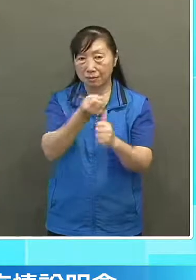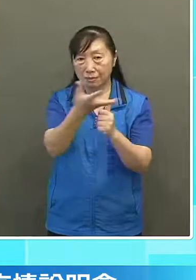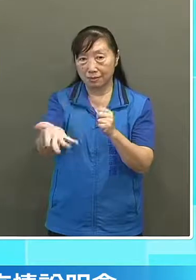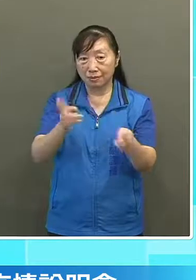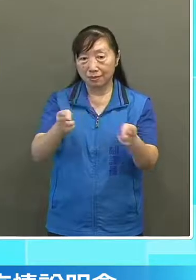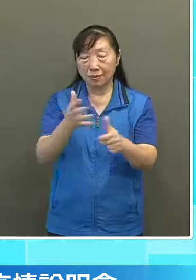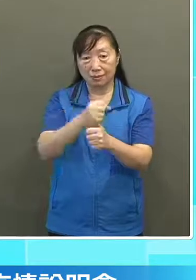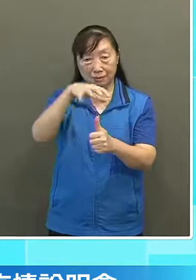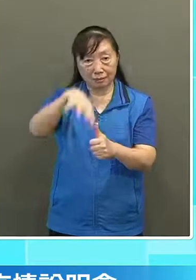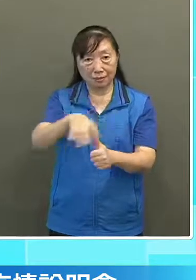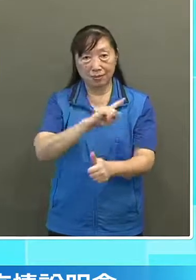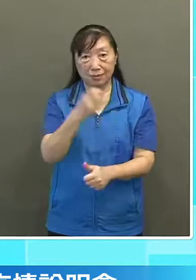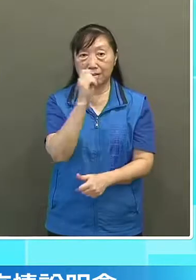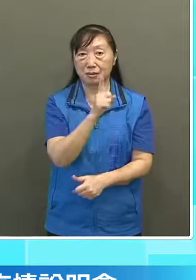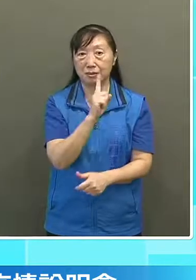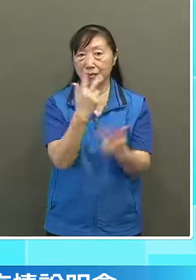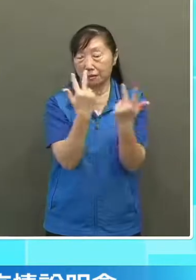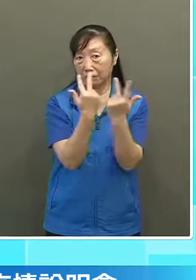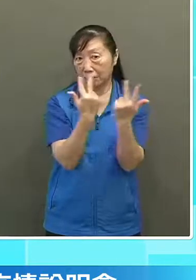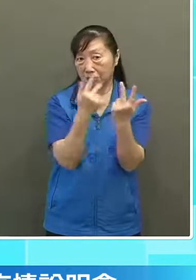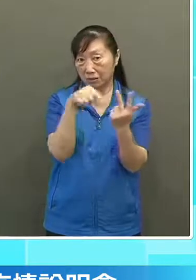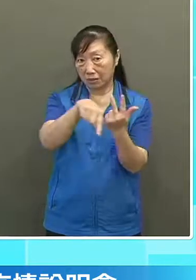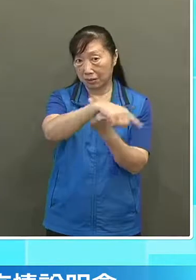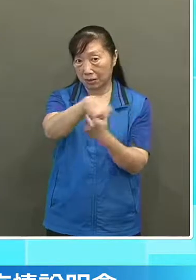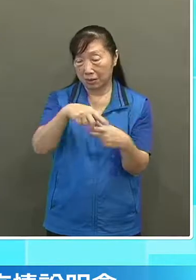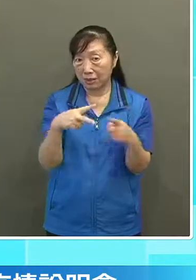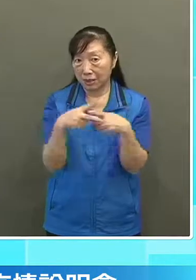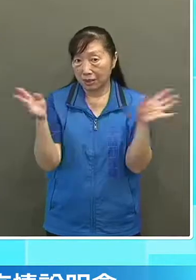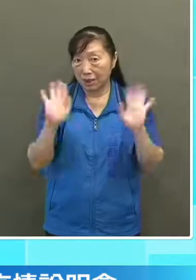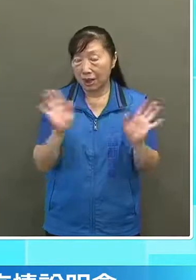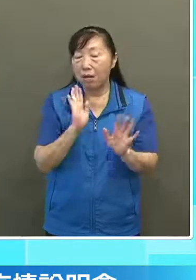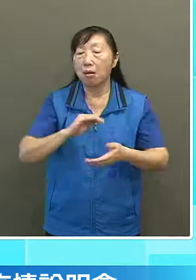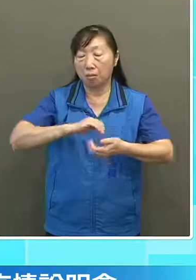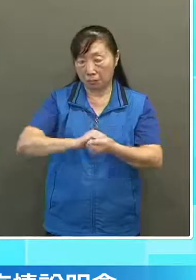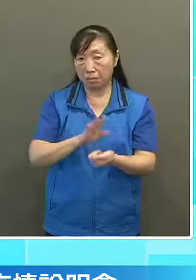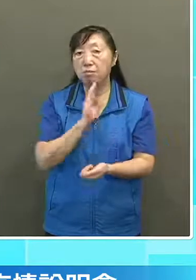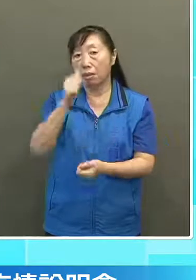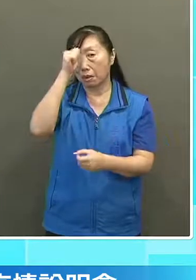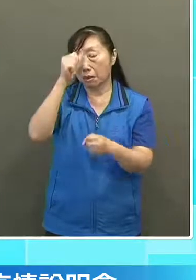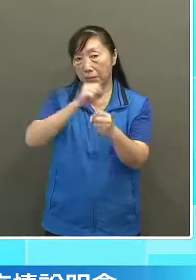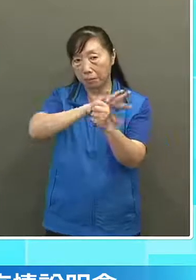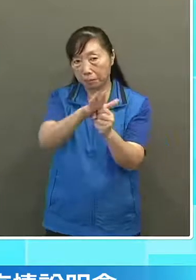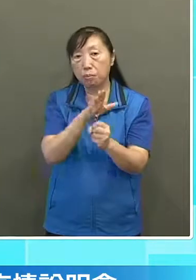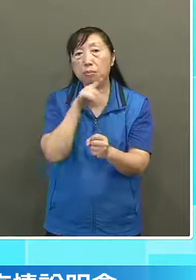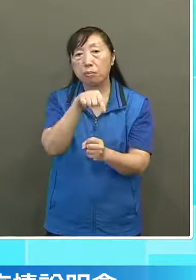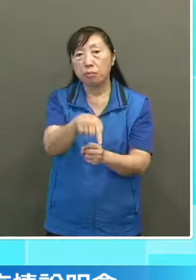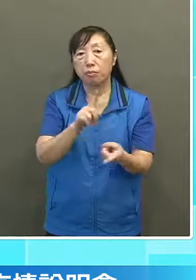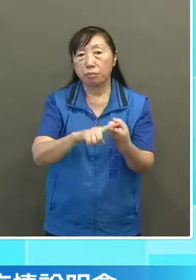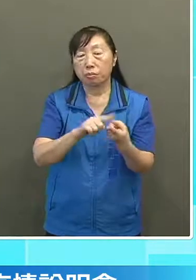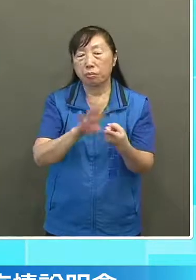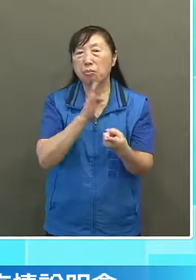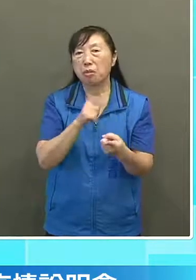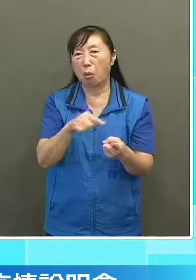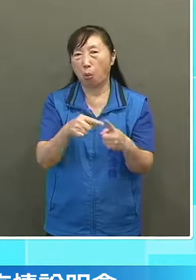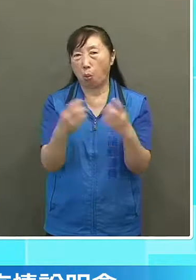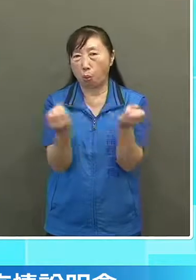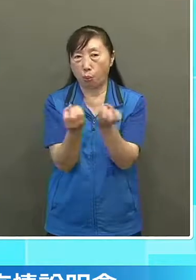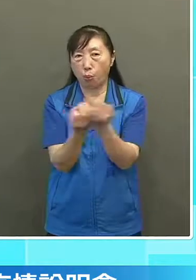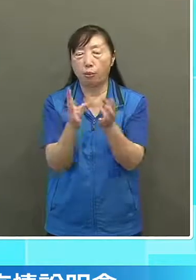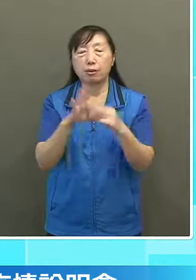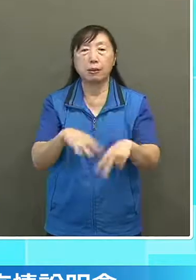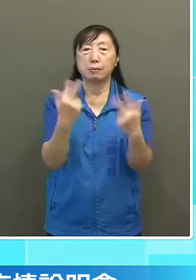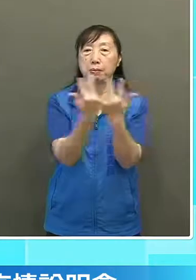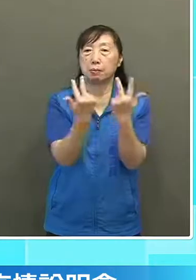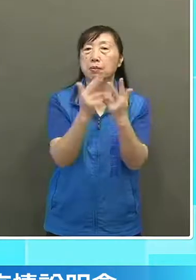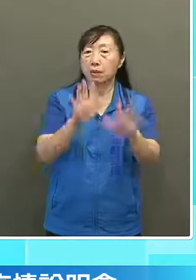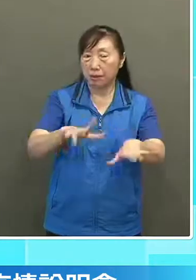幼儿园群聚案基因定序确定为 Delta 变种病毒。那面对 Delta 病毒来势汹汹，新北市也立即提出了